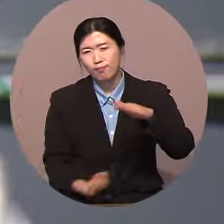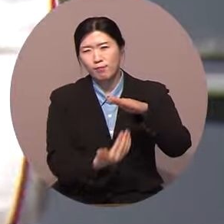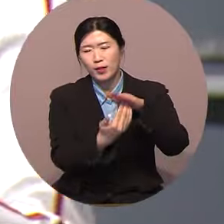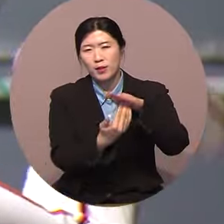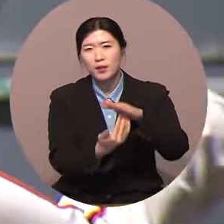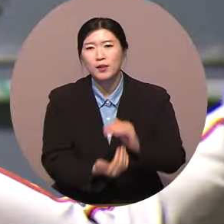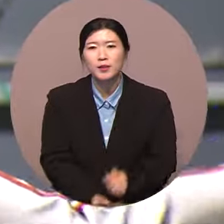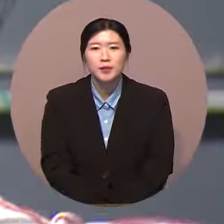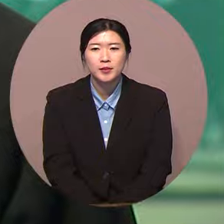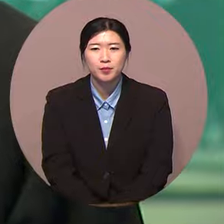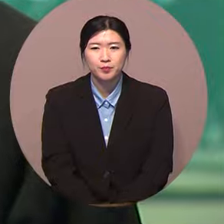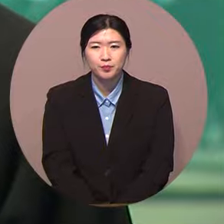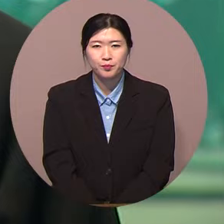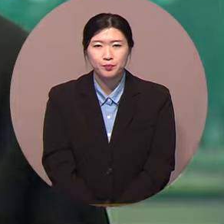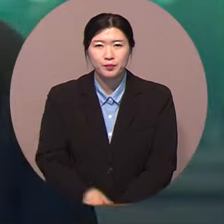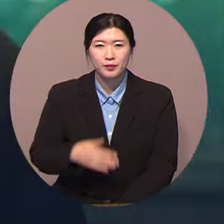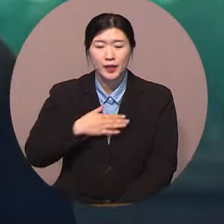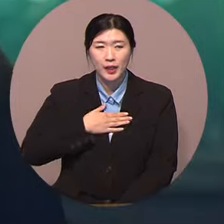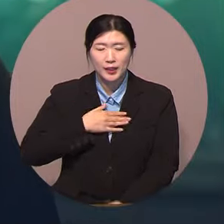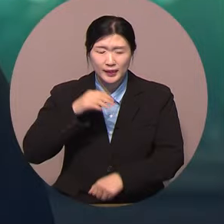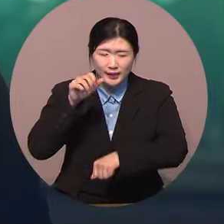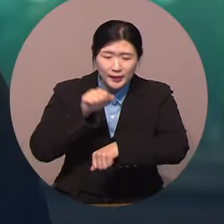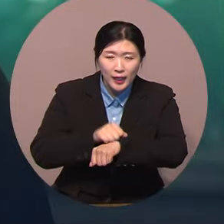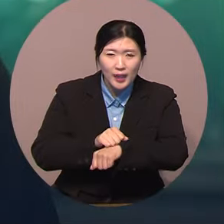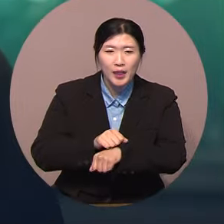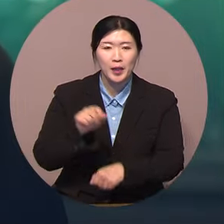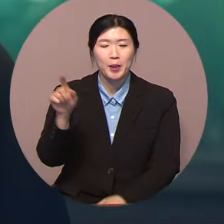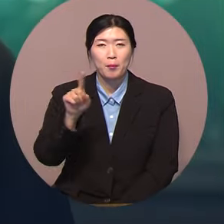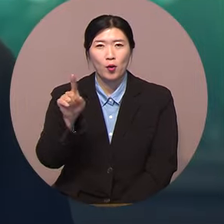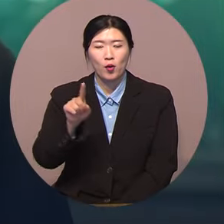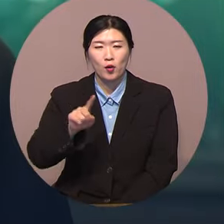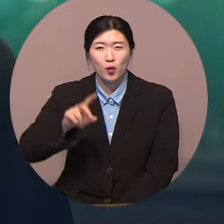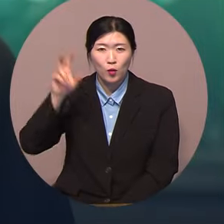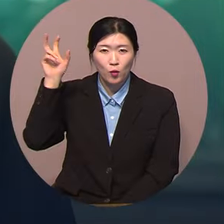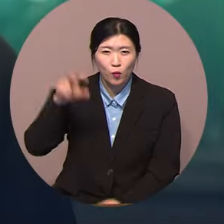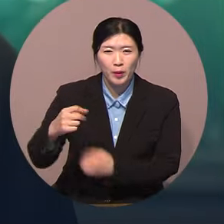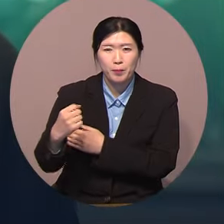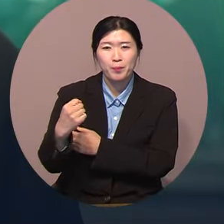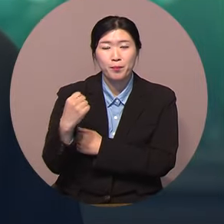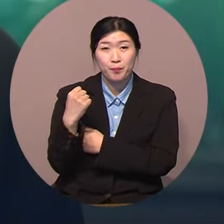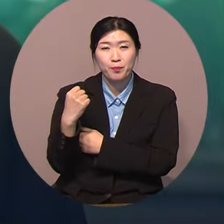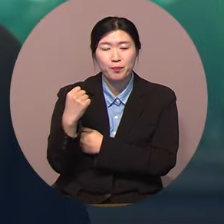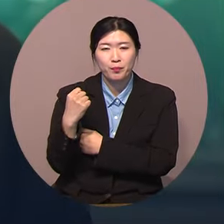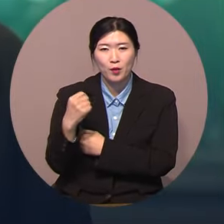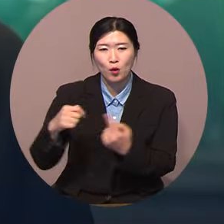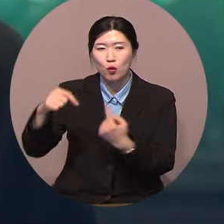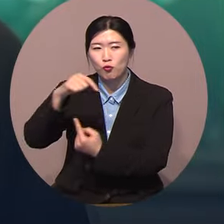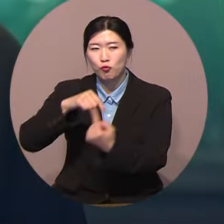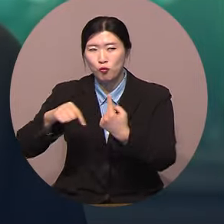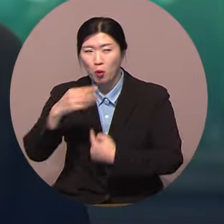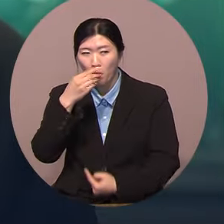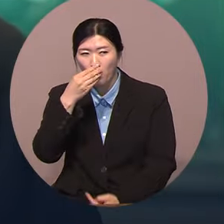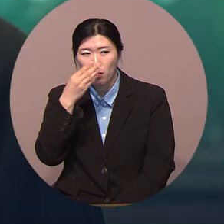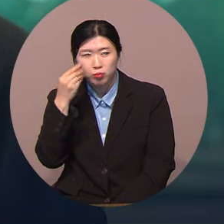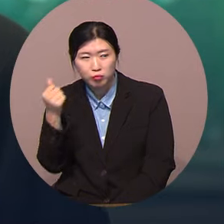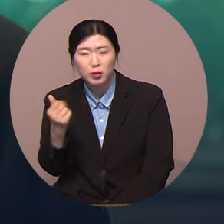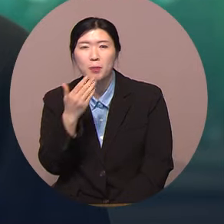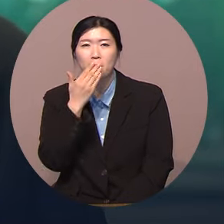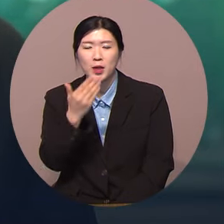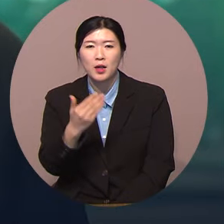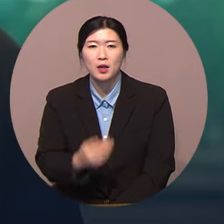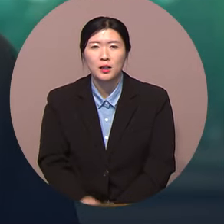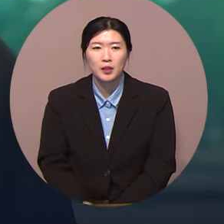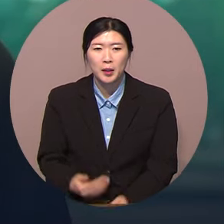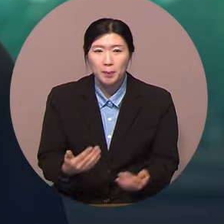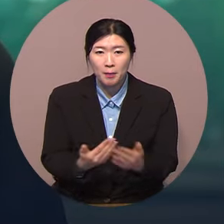제목입니다. 제 장점은 경기 운영 능력하고 제구력 이 두 가지로 볼 수 있고 팀이 높은